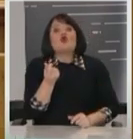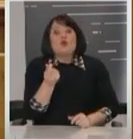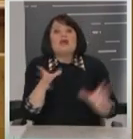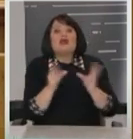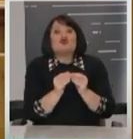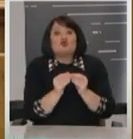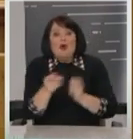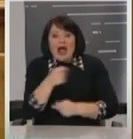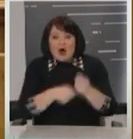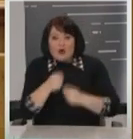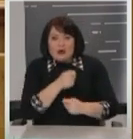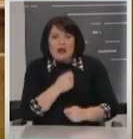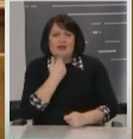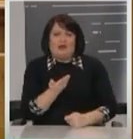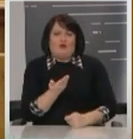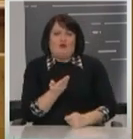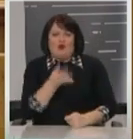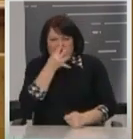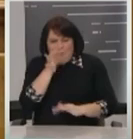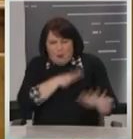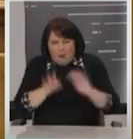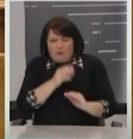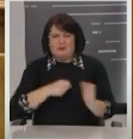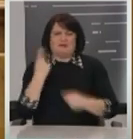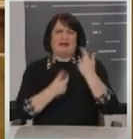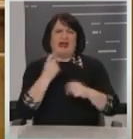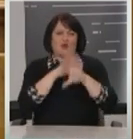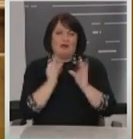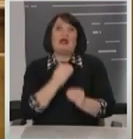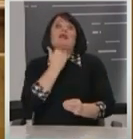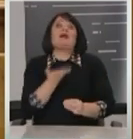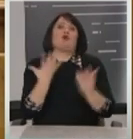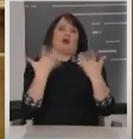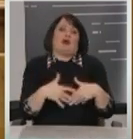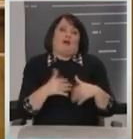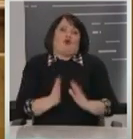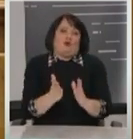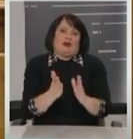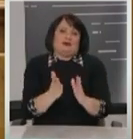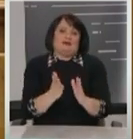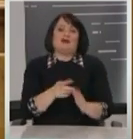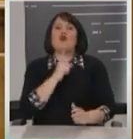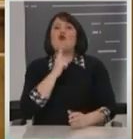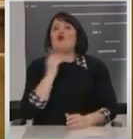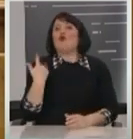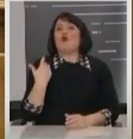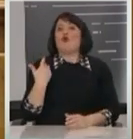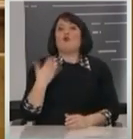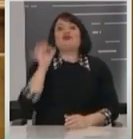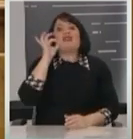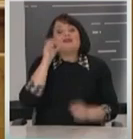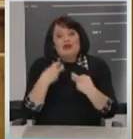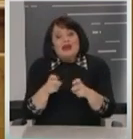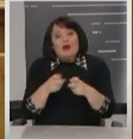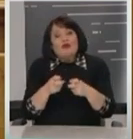σε συνθήκες διαφθοράς, διαπλοκής και διασπάθησης του δημόσιου πλούτου, όπως το παράδειγμα του ΟΑΣΤ που